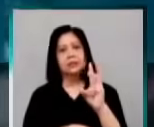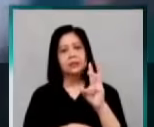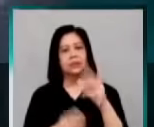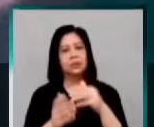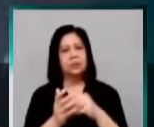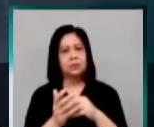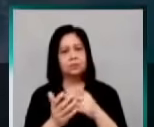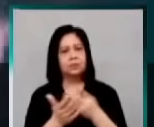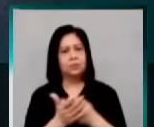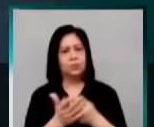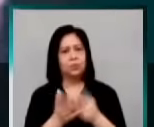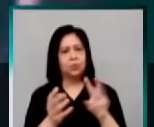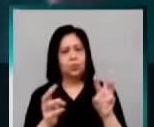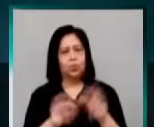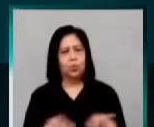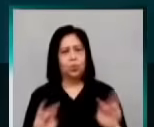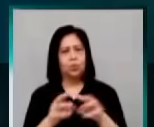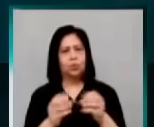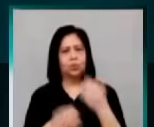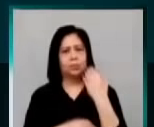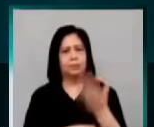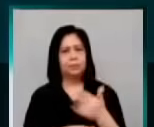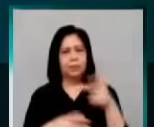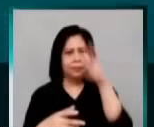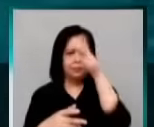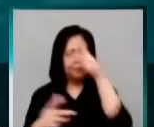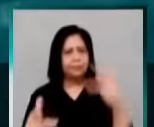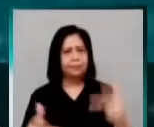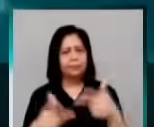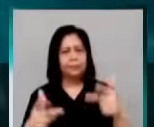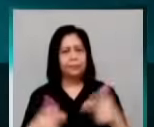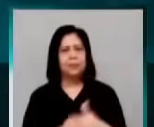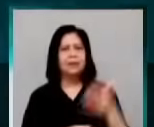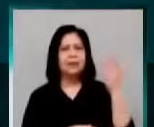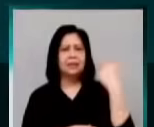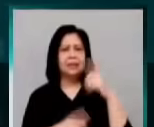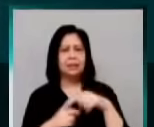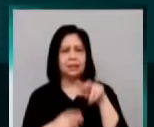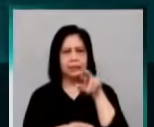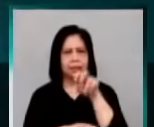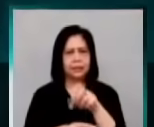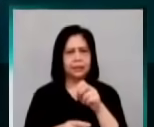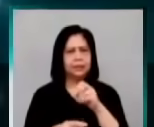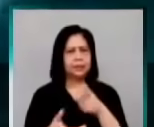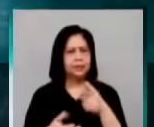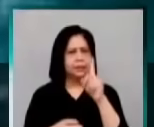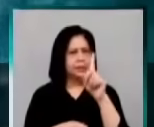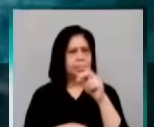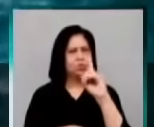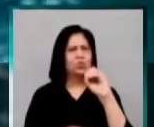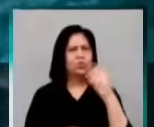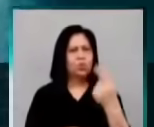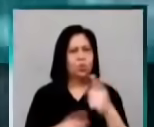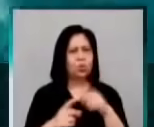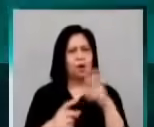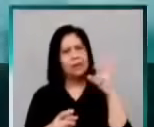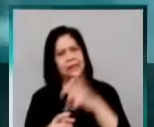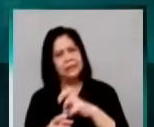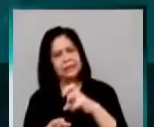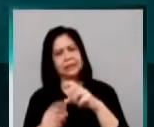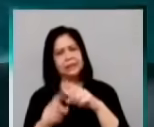halaga ng mga napatay na panabong. Dati na raw naaktuhan ng may-ari ang isang aso habang sakmal ang isang manok